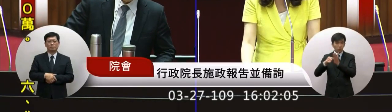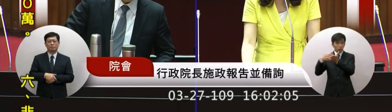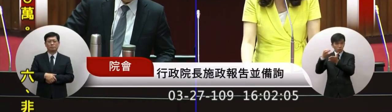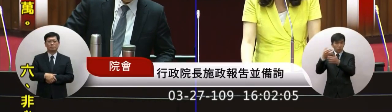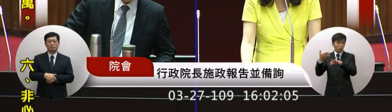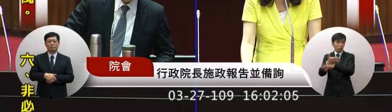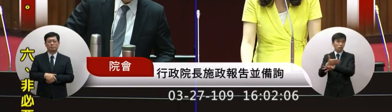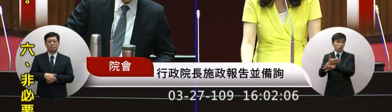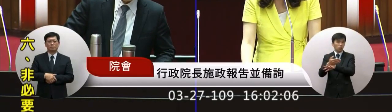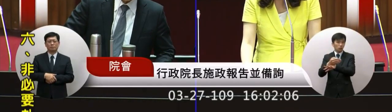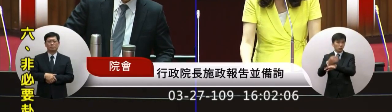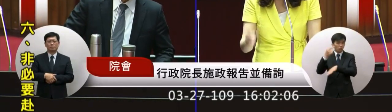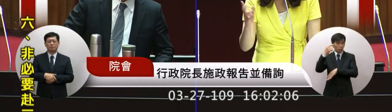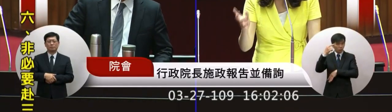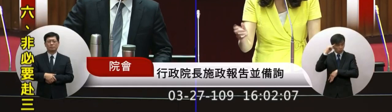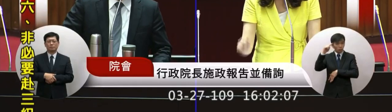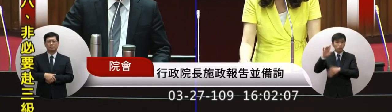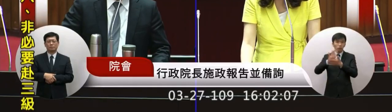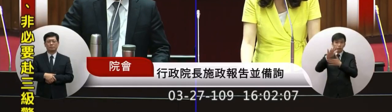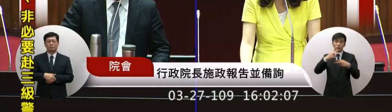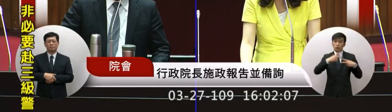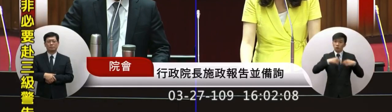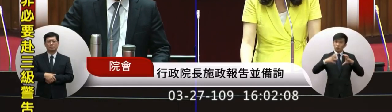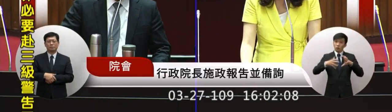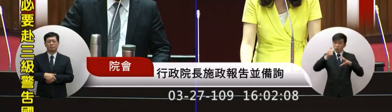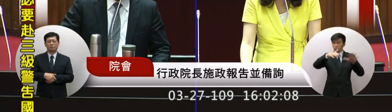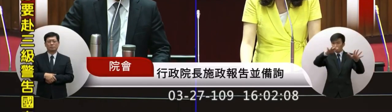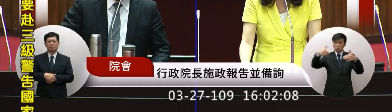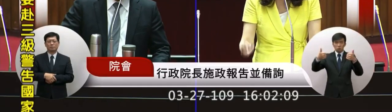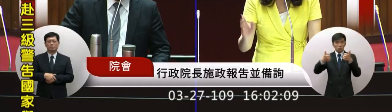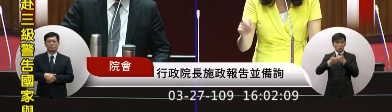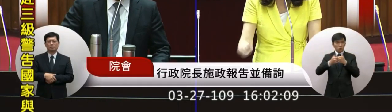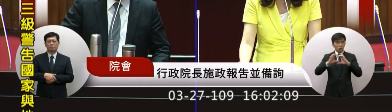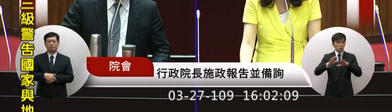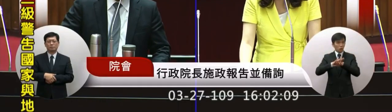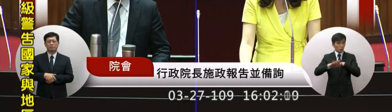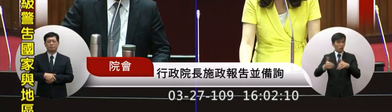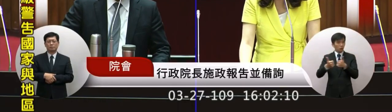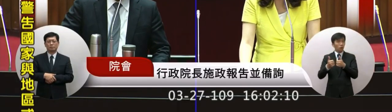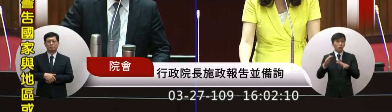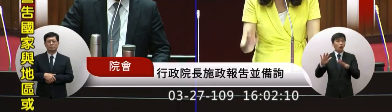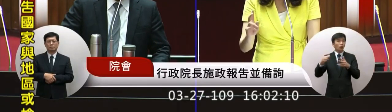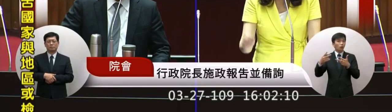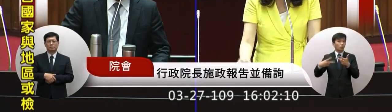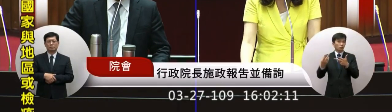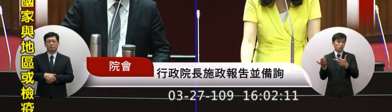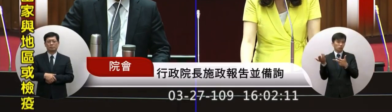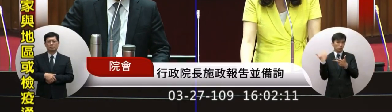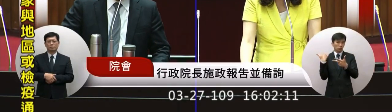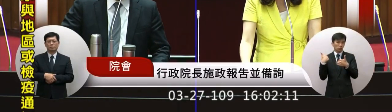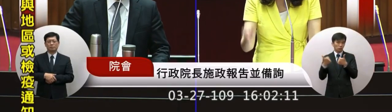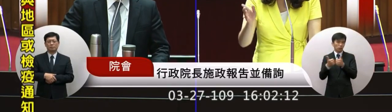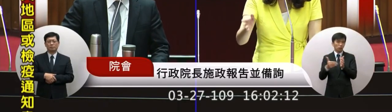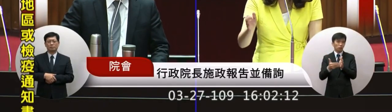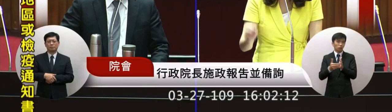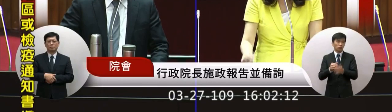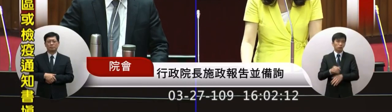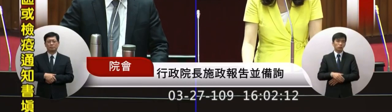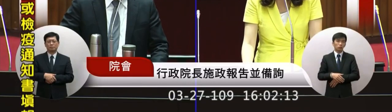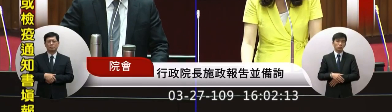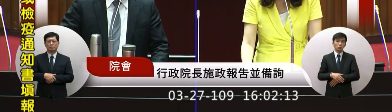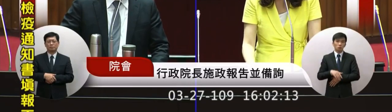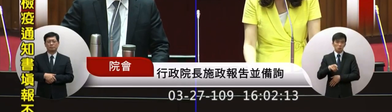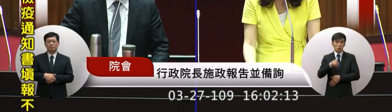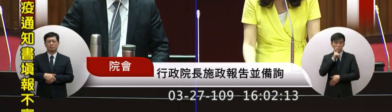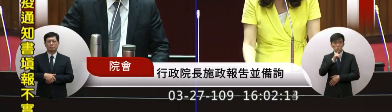隔天啊，蔡总统就召开了国安会议，两个礼拜前嘛哈，召开了国安会议，同时就